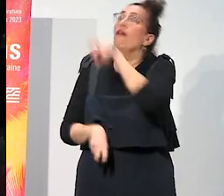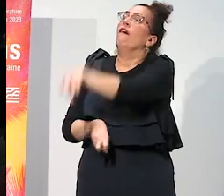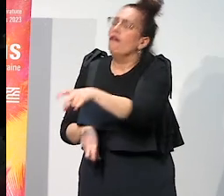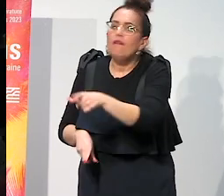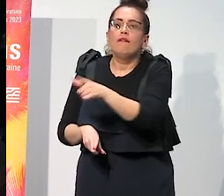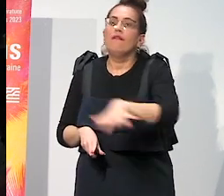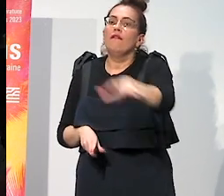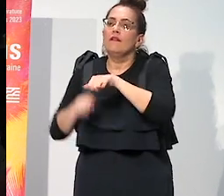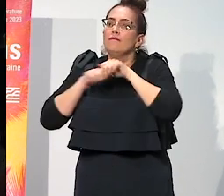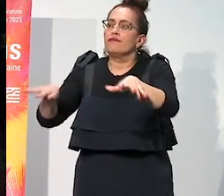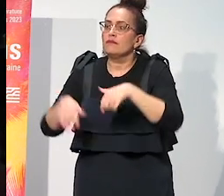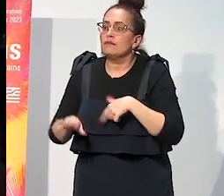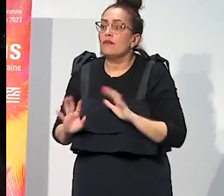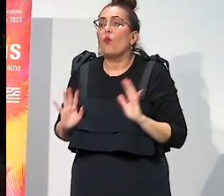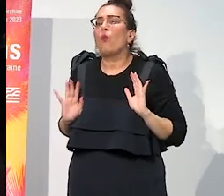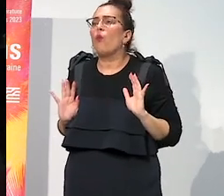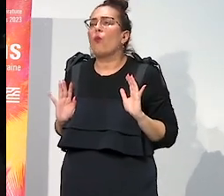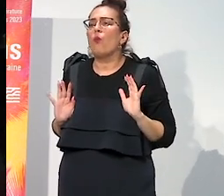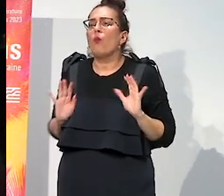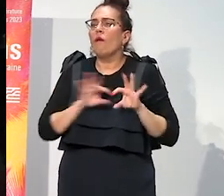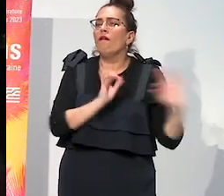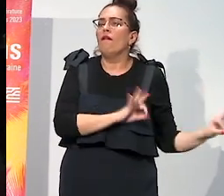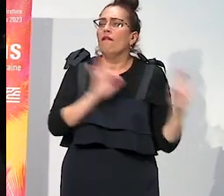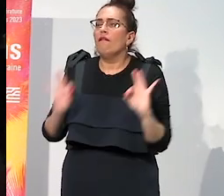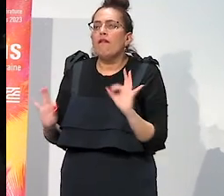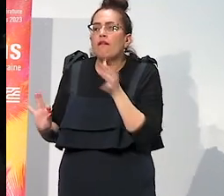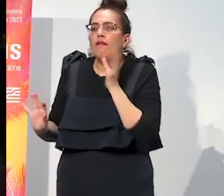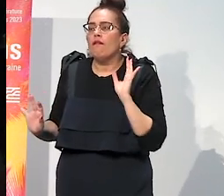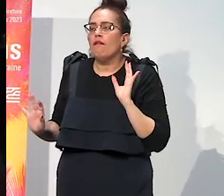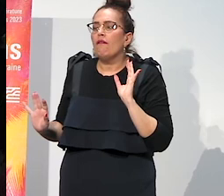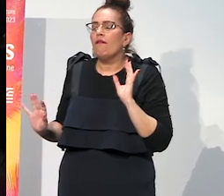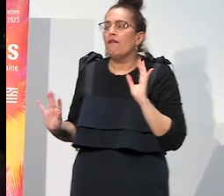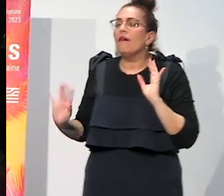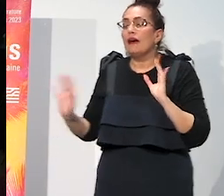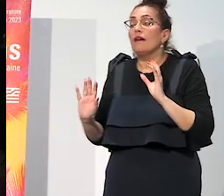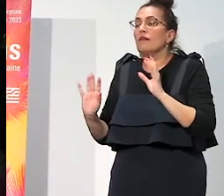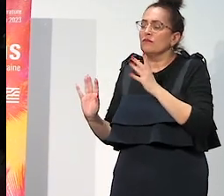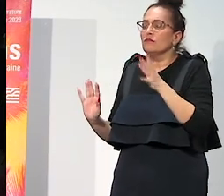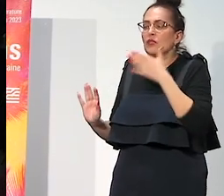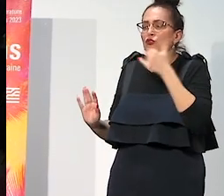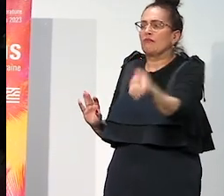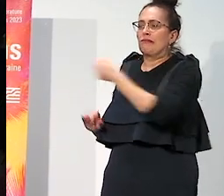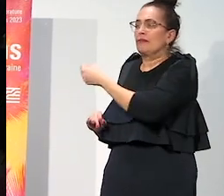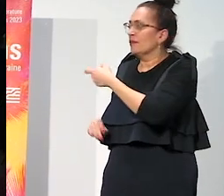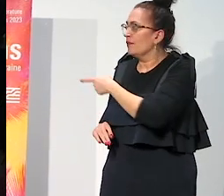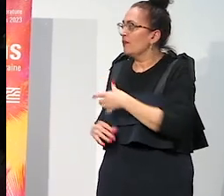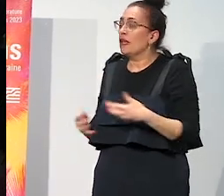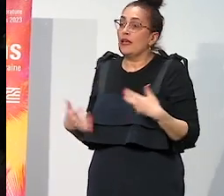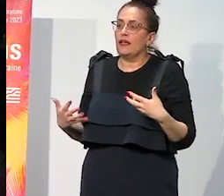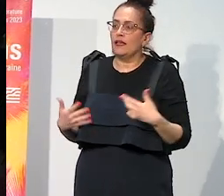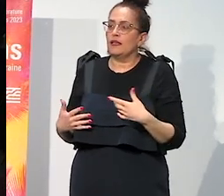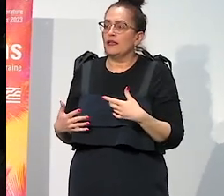Non. Ah, mais d'ailleurs, je serais incapable de les citer non plus, parce que je ne l'ai pas... Ça va être difficile de vous répondre.